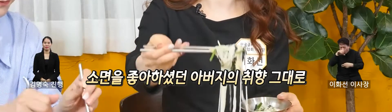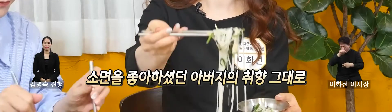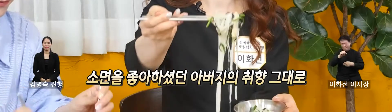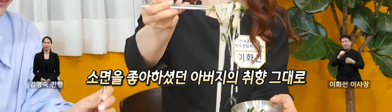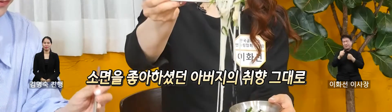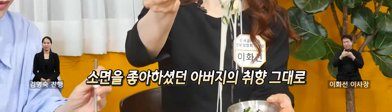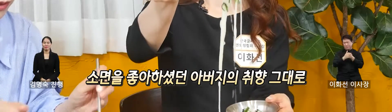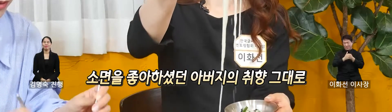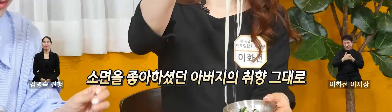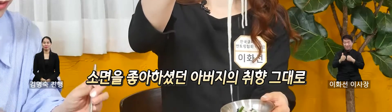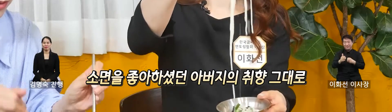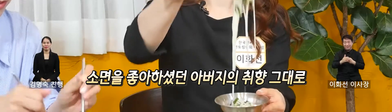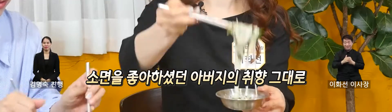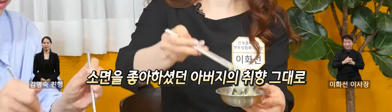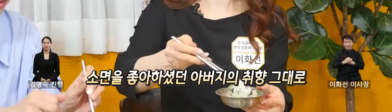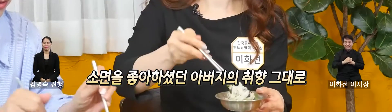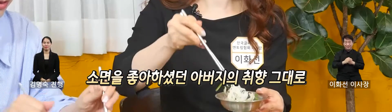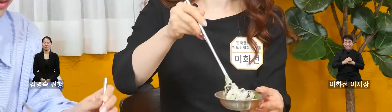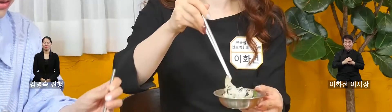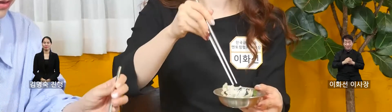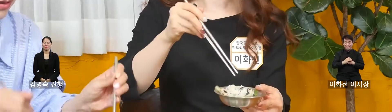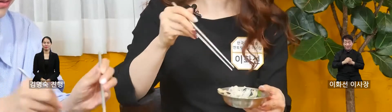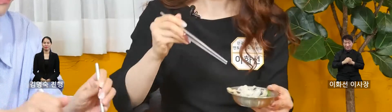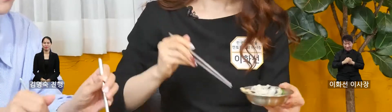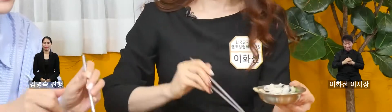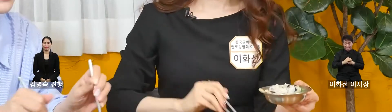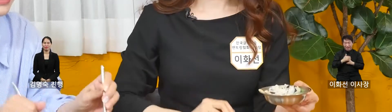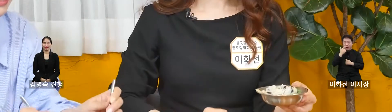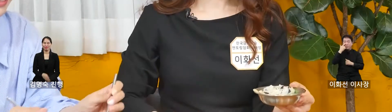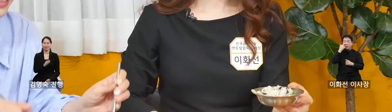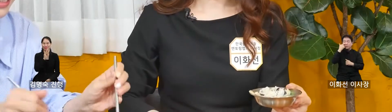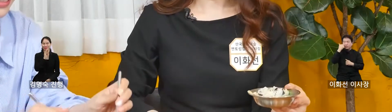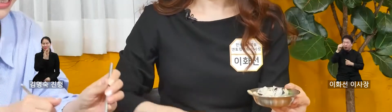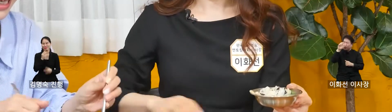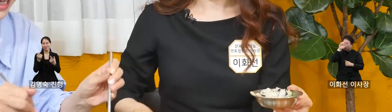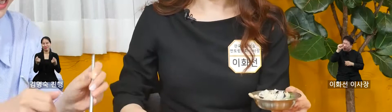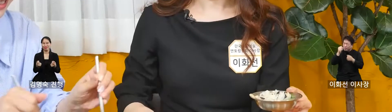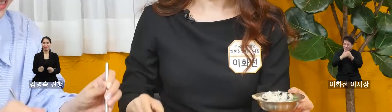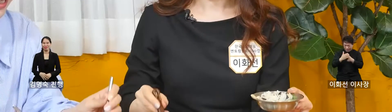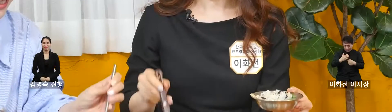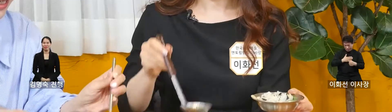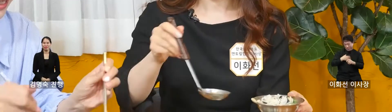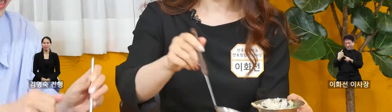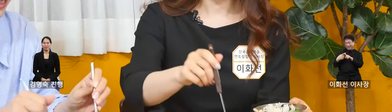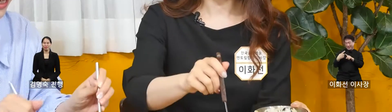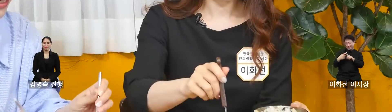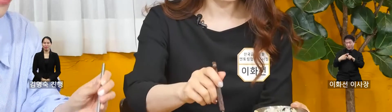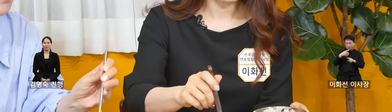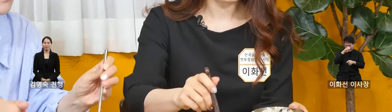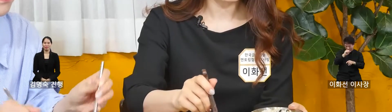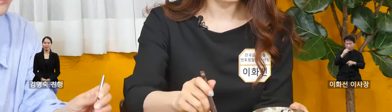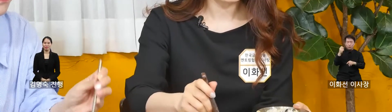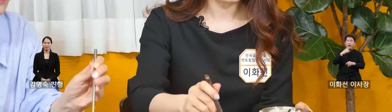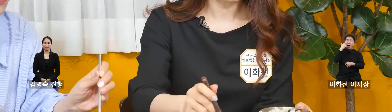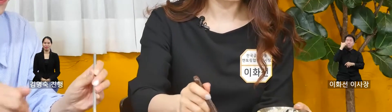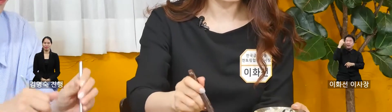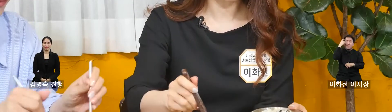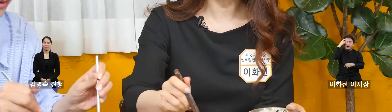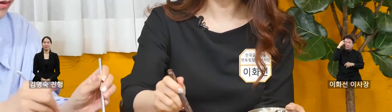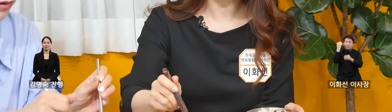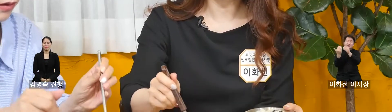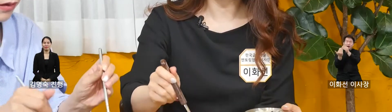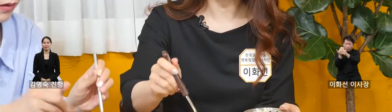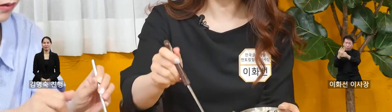좋아하셨었거든요. 그 피는 못 속인이나 그래서 그런 건지 아빠 생각도 나고 이렇게